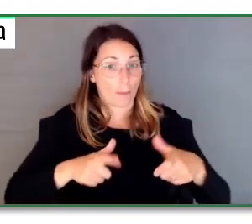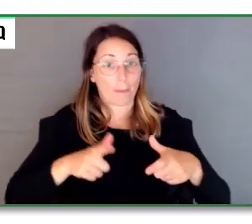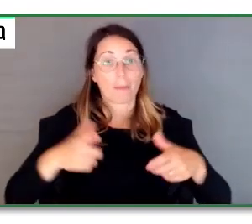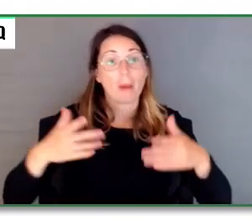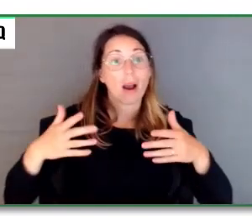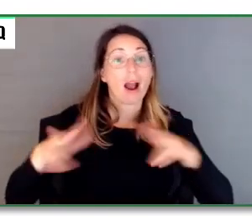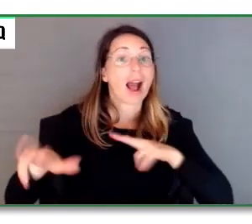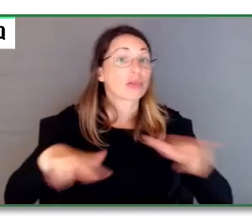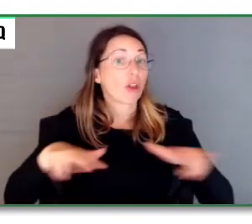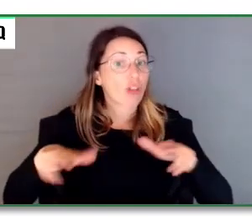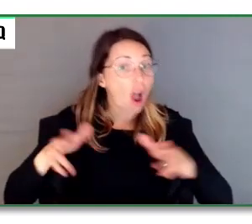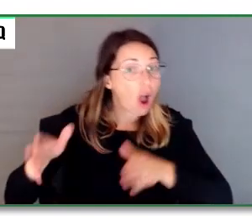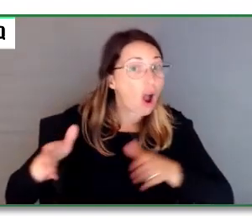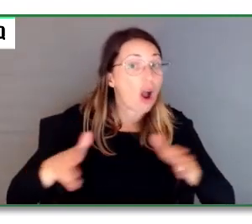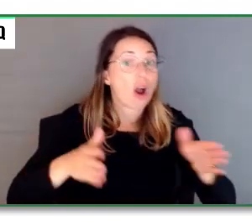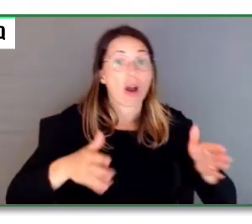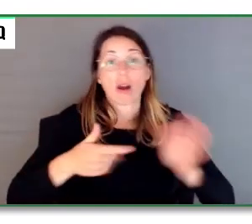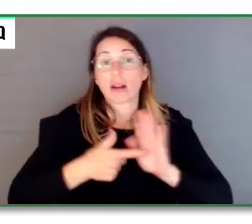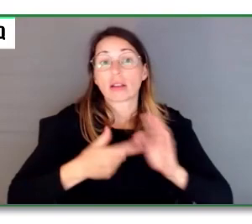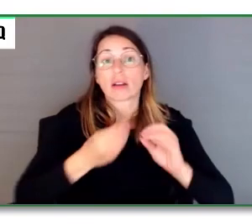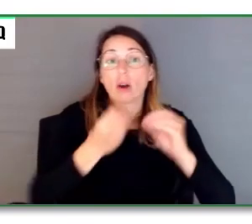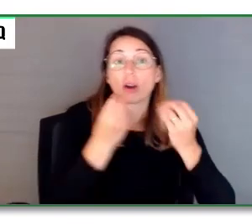des organismes, des amis,